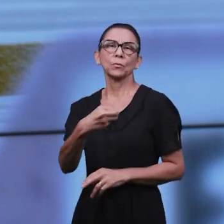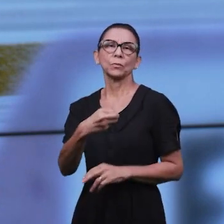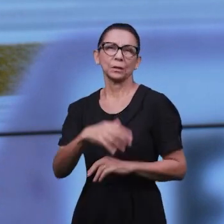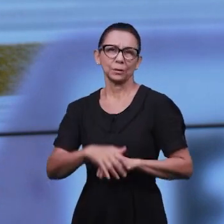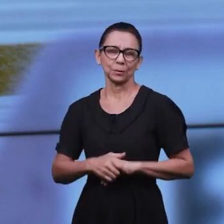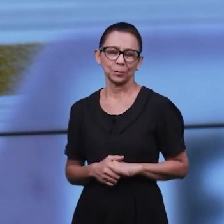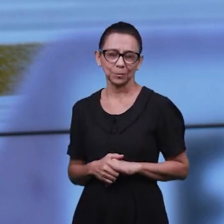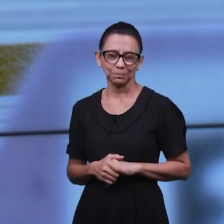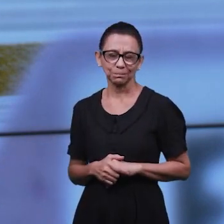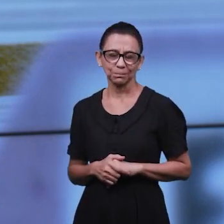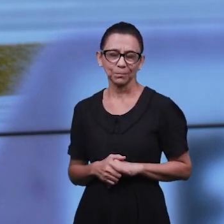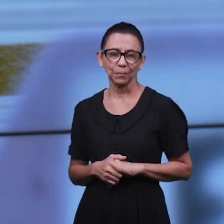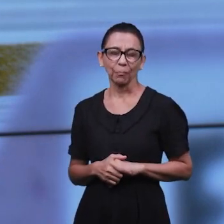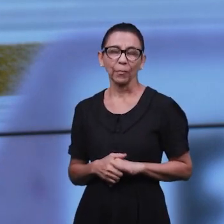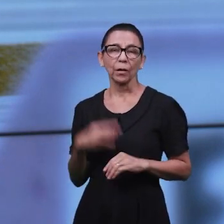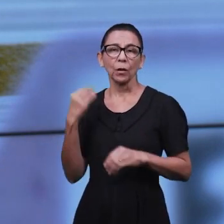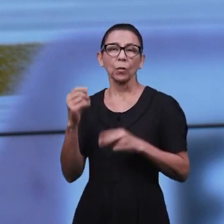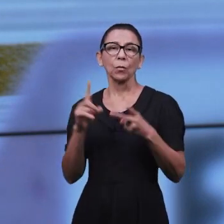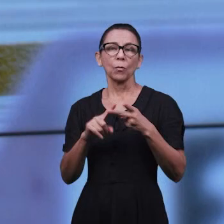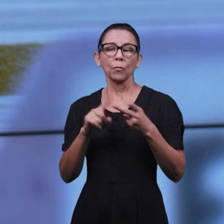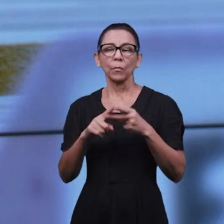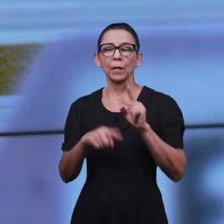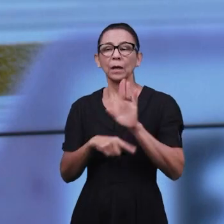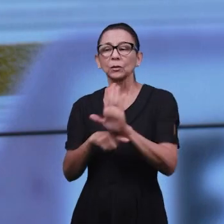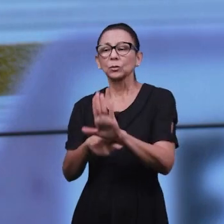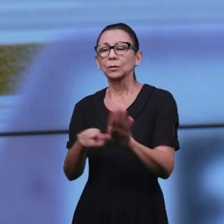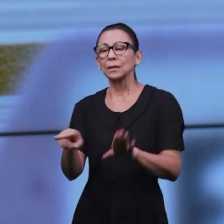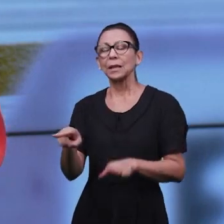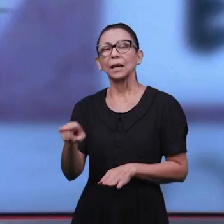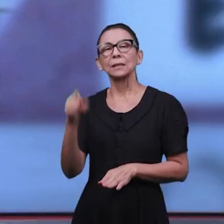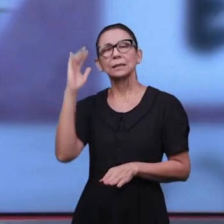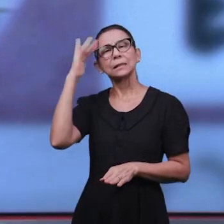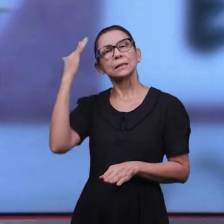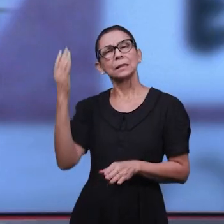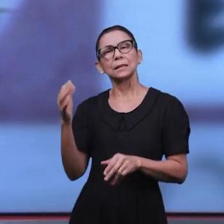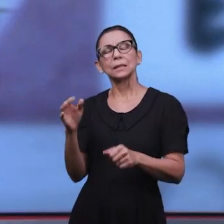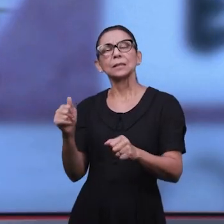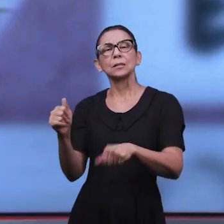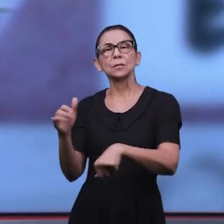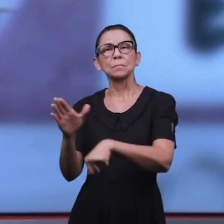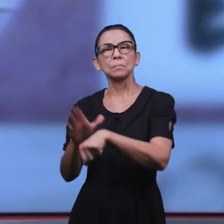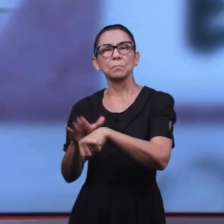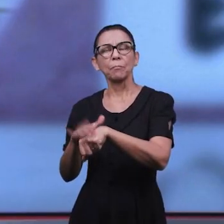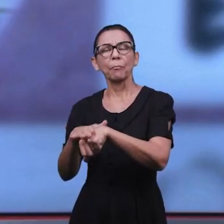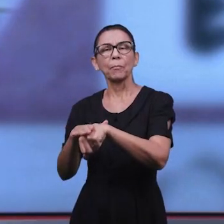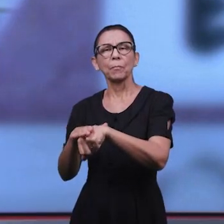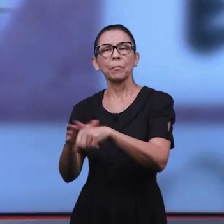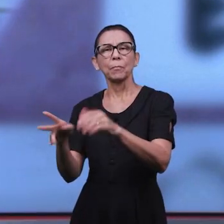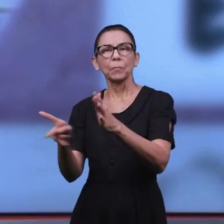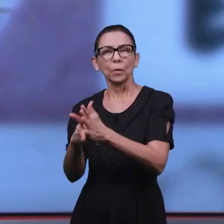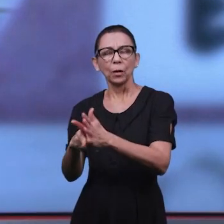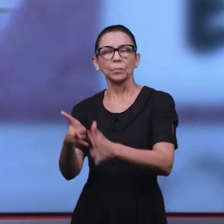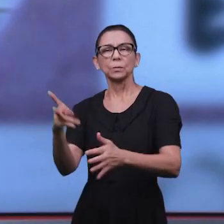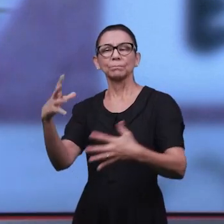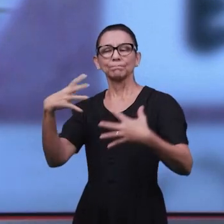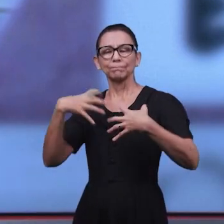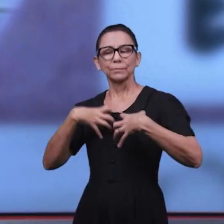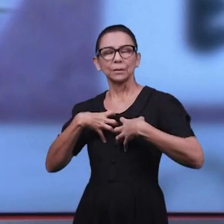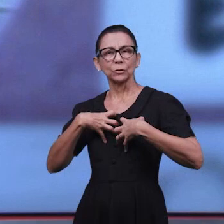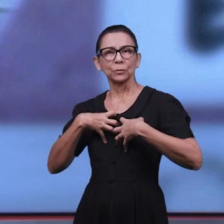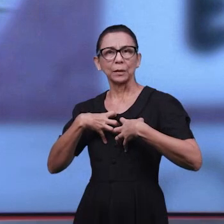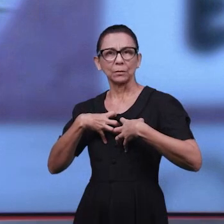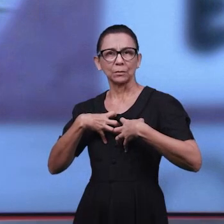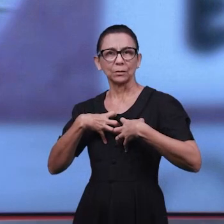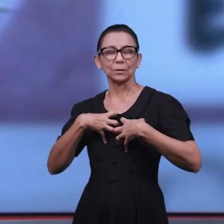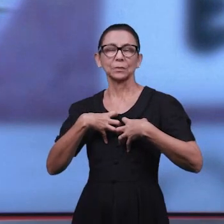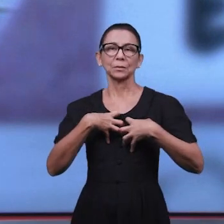de nos enfants? Comment les aider à comprendre leurs propres sentiments? Ensemble avec les contributions des